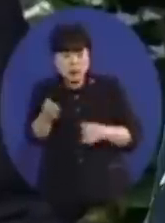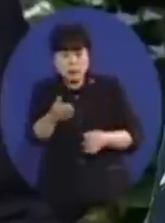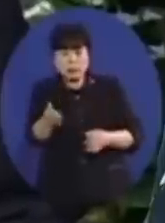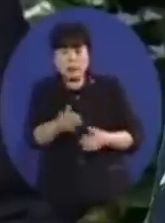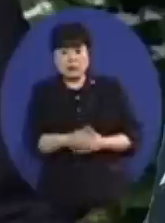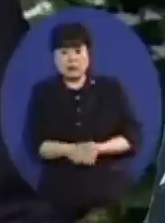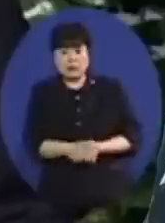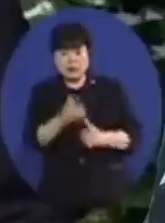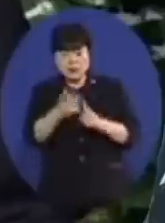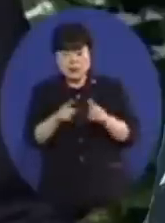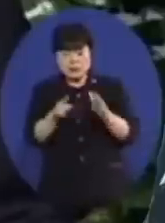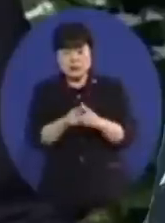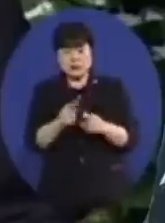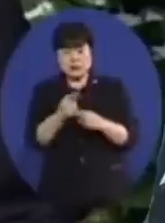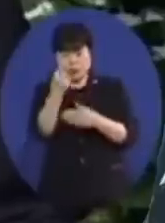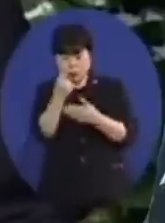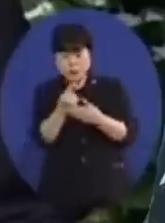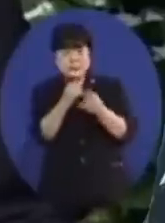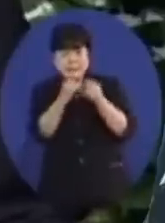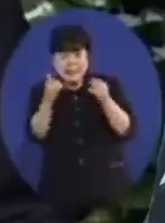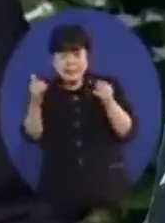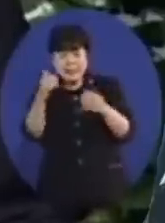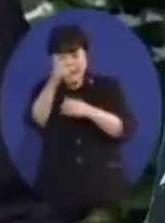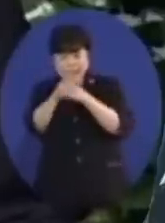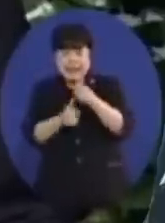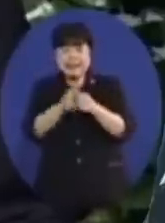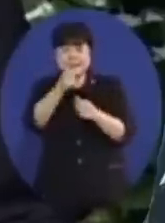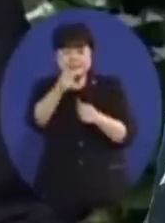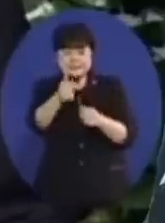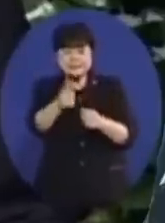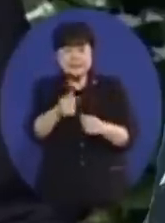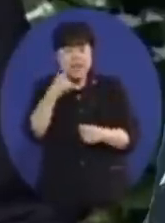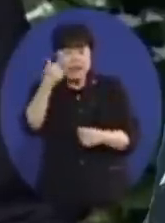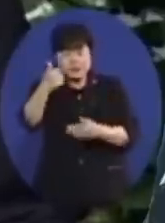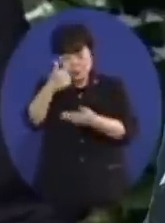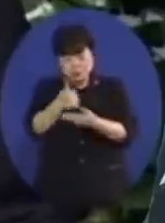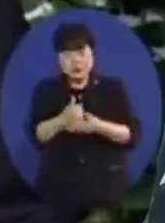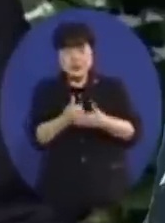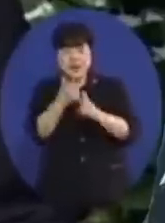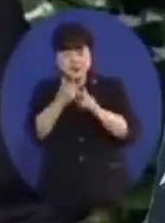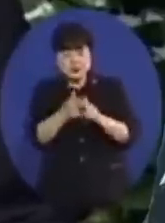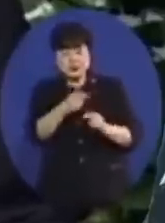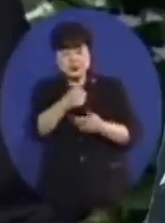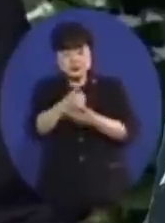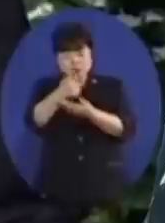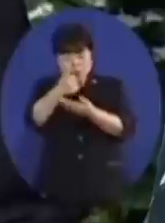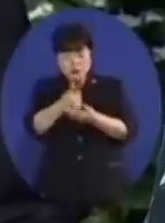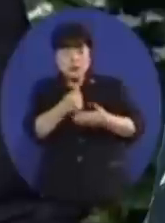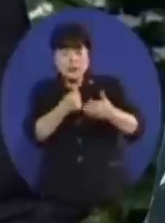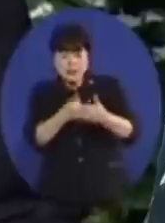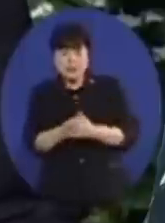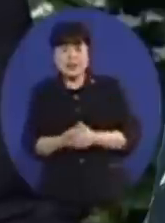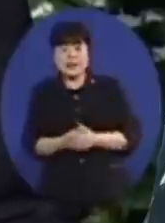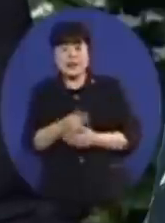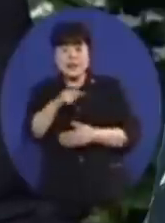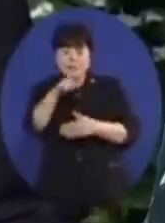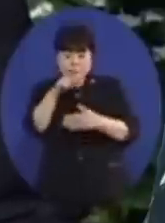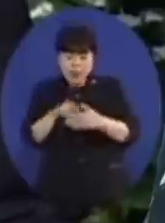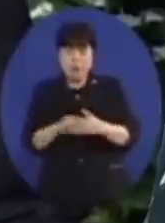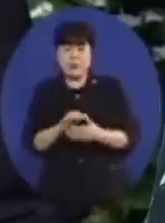어떻게 되든 예수 믿고 교회에 나오는 사람 하나님을 아버지로 모시고 예수님을 구주로 모신 사람은